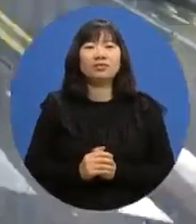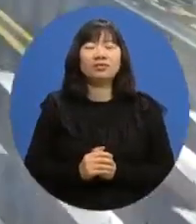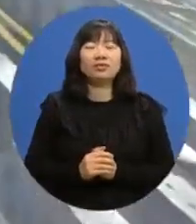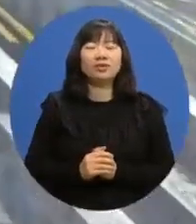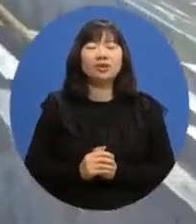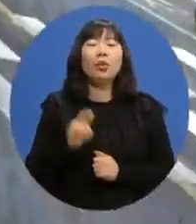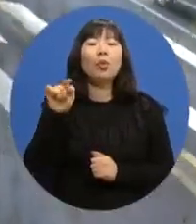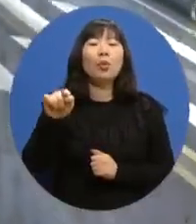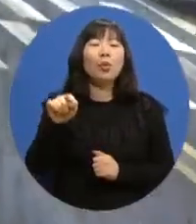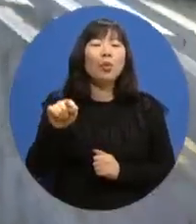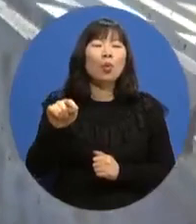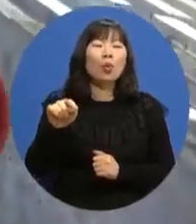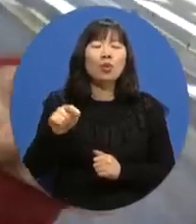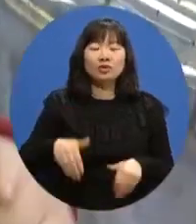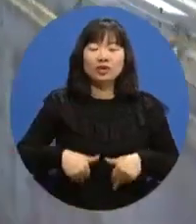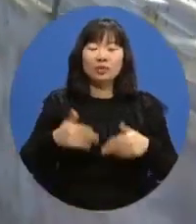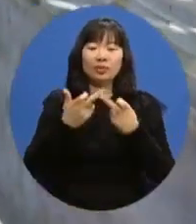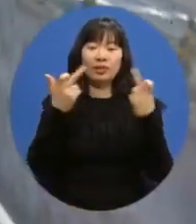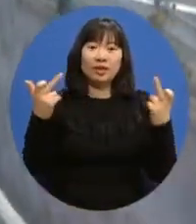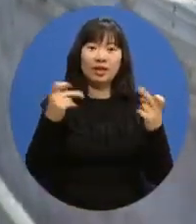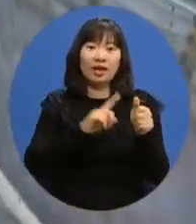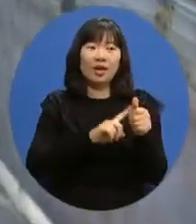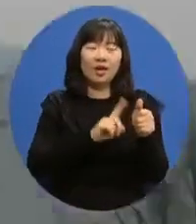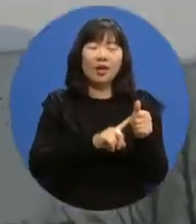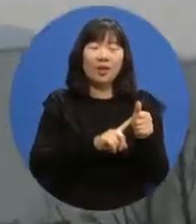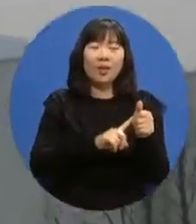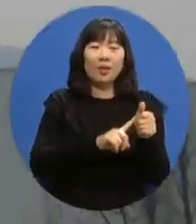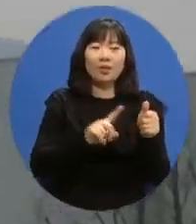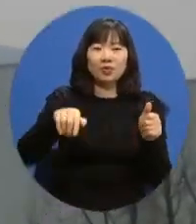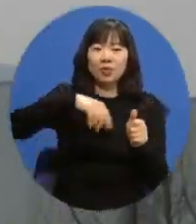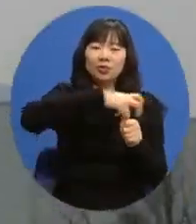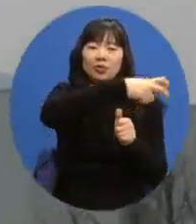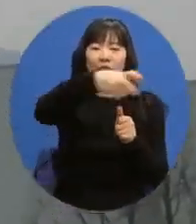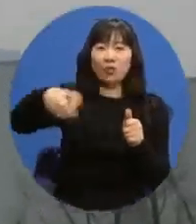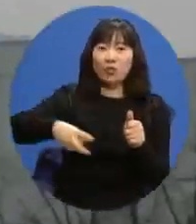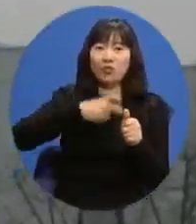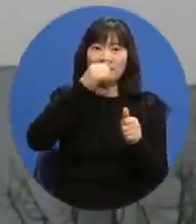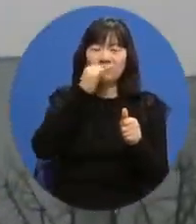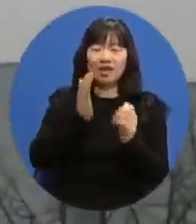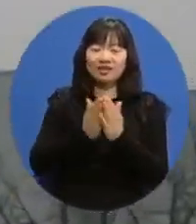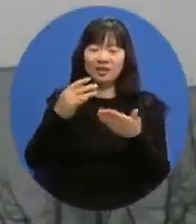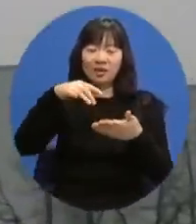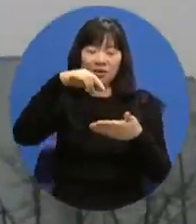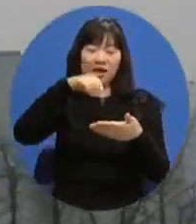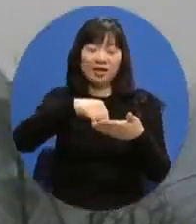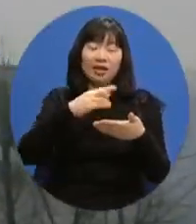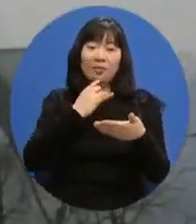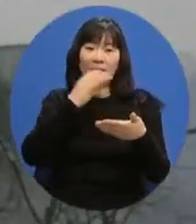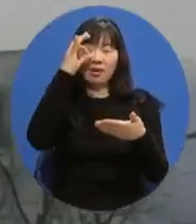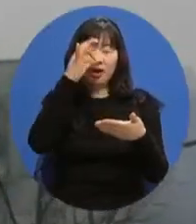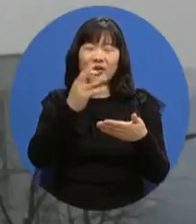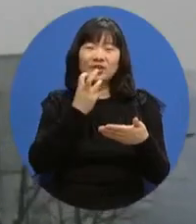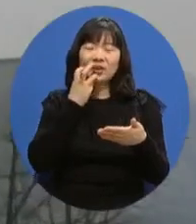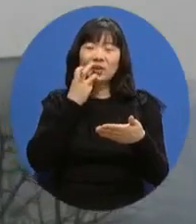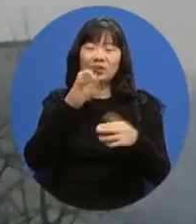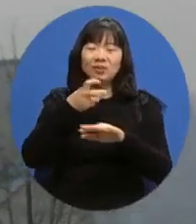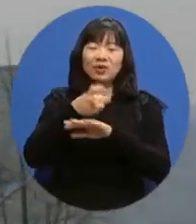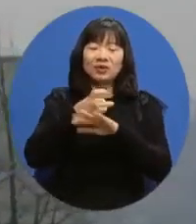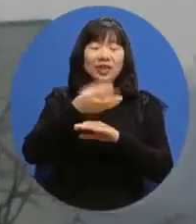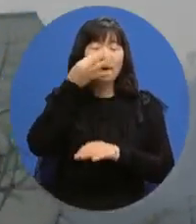그거요. 저기 난당까워. 아, 얼굴이 뜬다. 네, 지금 건물에 가서. 책에서만 보던 바로 그 서울타워가 보입니다.